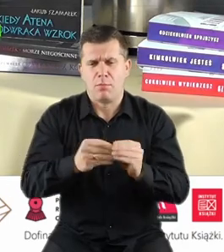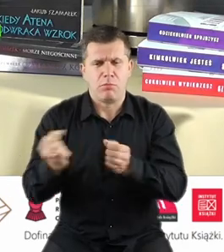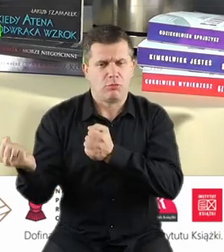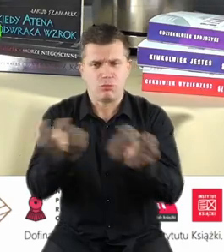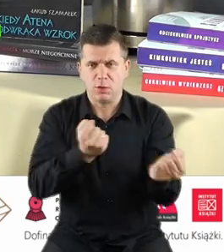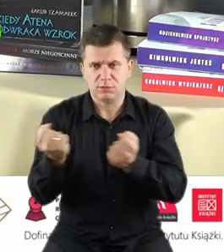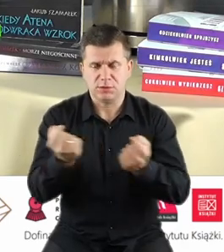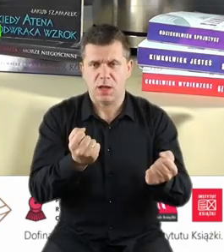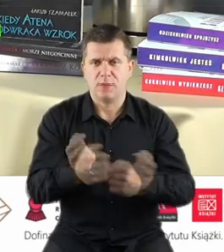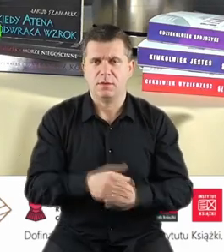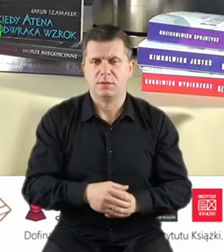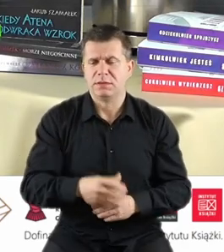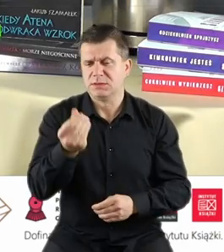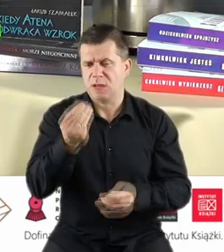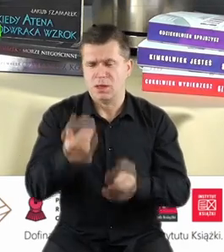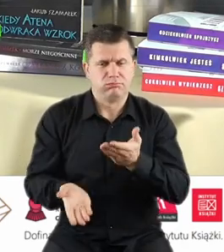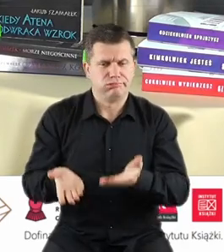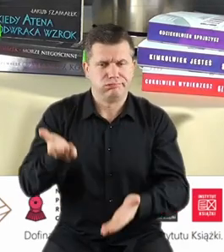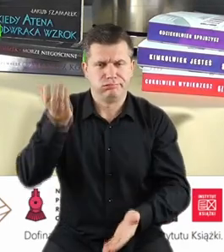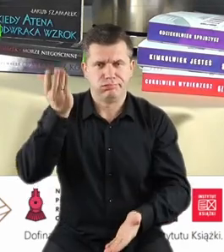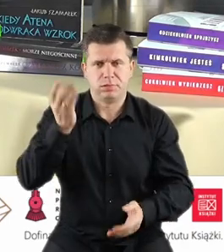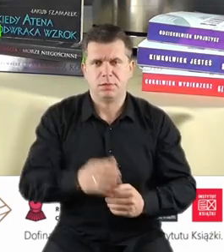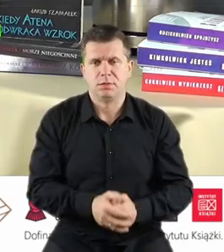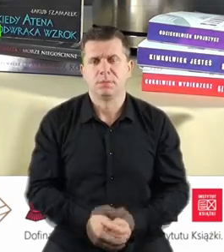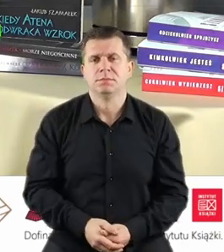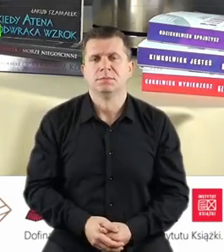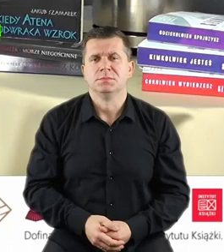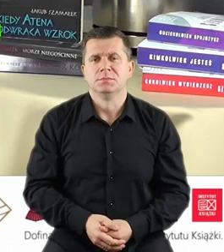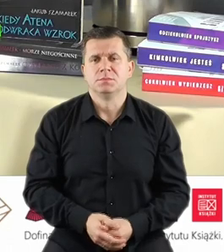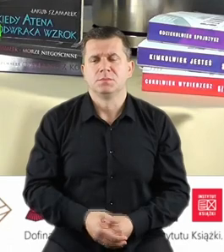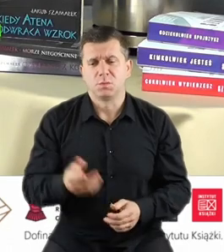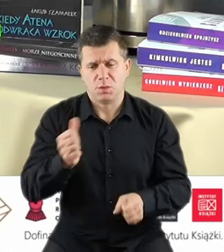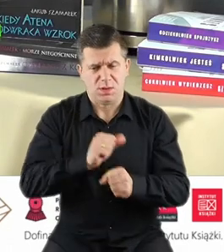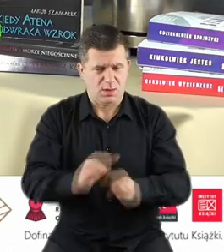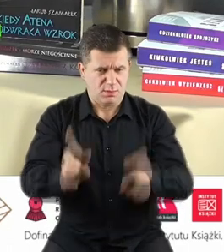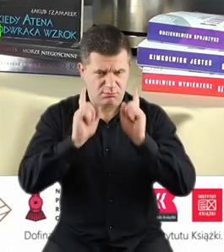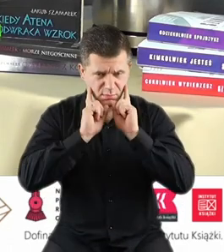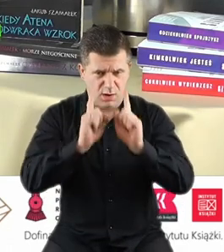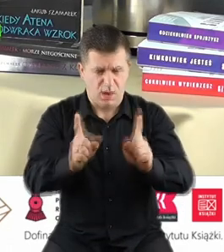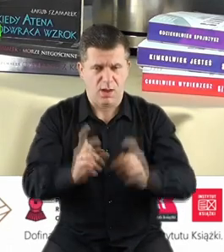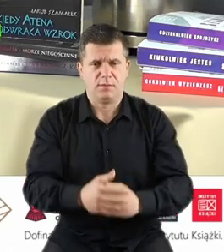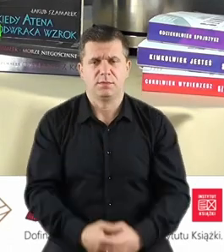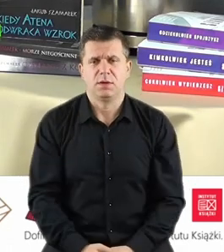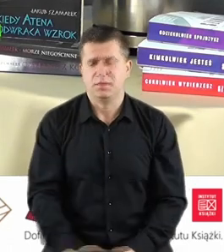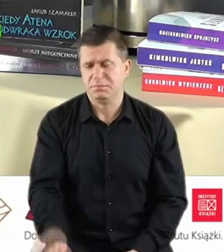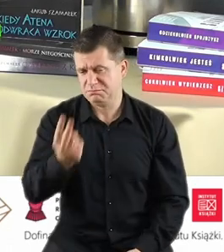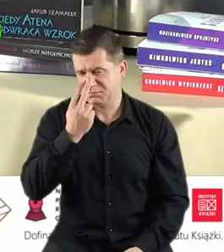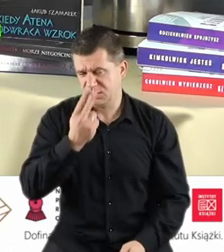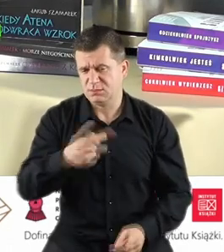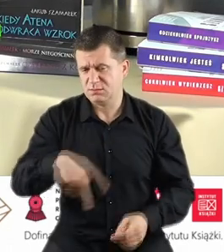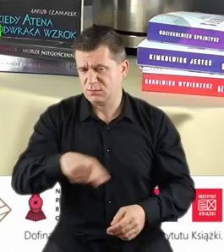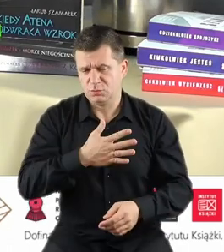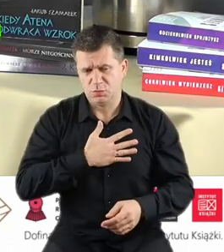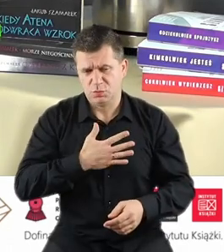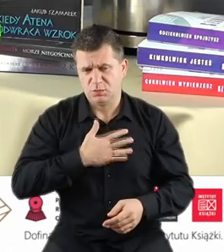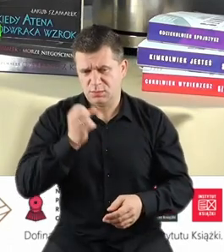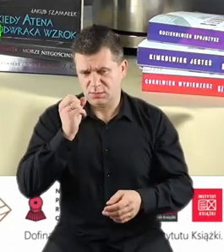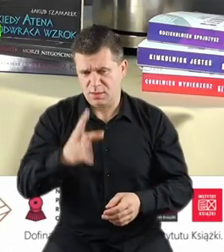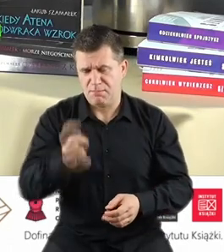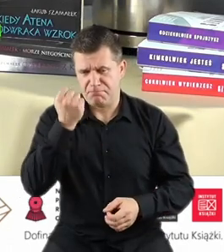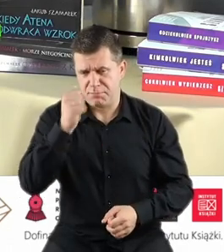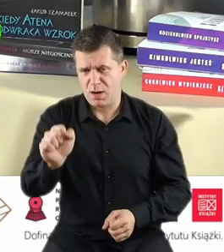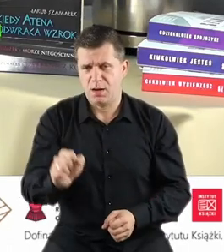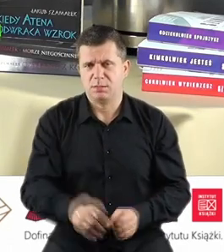oczywiście skoczyły ceny. Także to już nie jest abstrakcja, to jest coś, co dotyka nas i będzie dotykało coraz bardziej, bo to jest